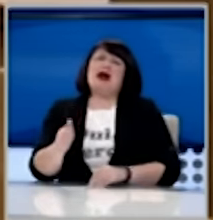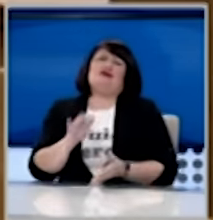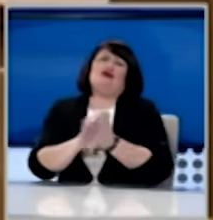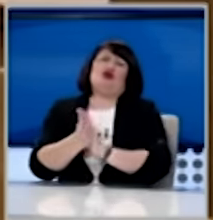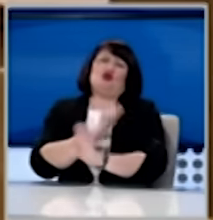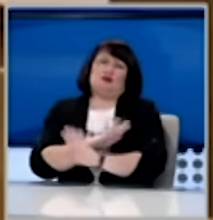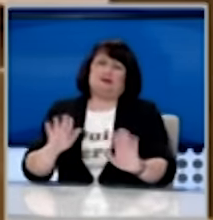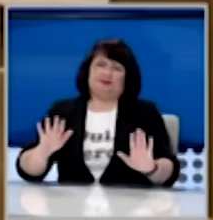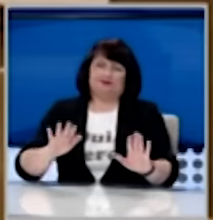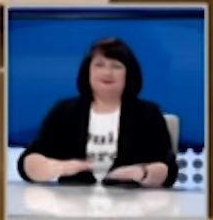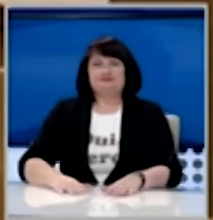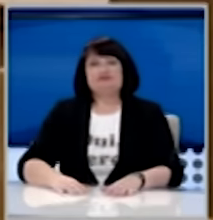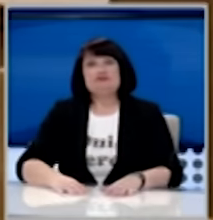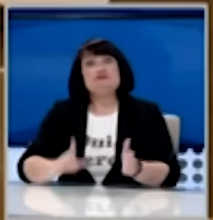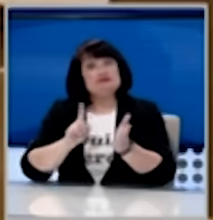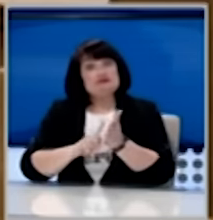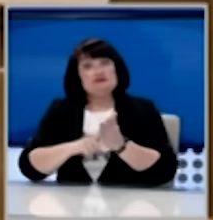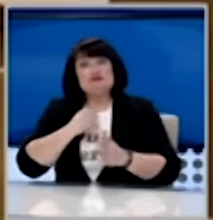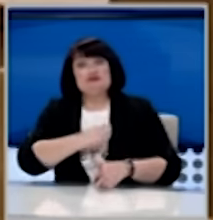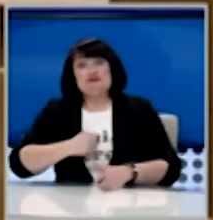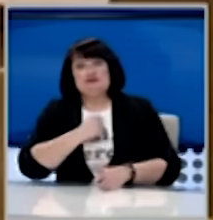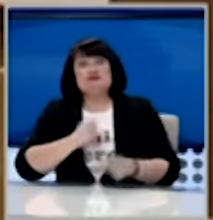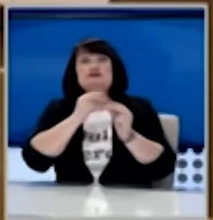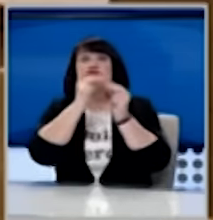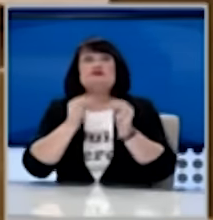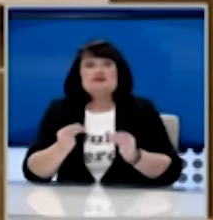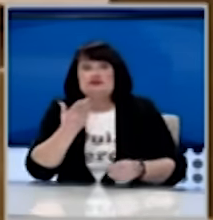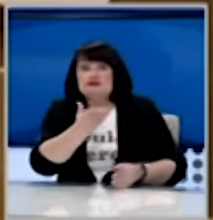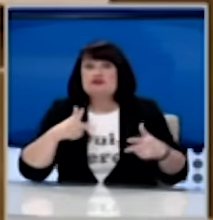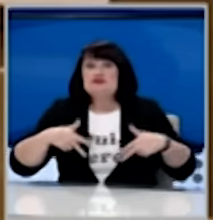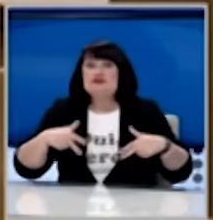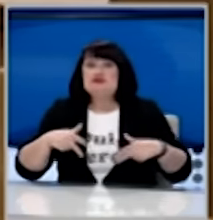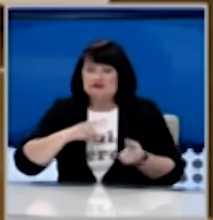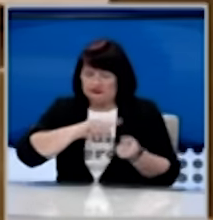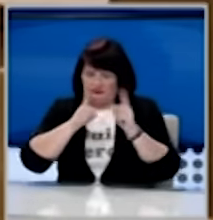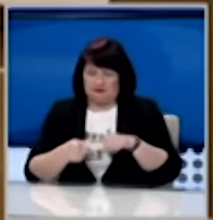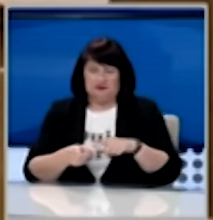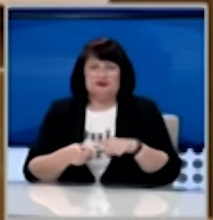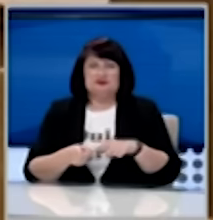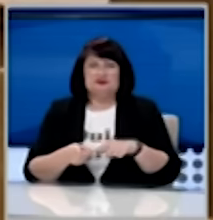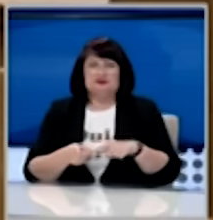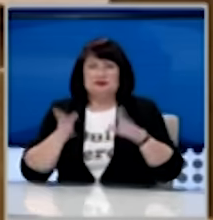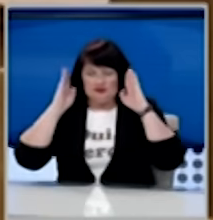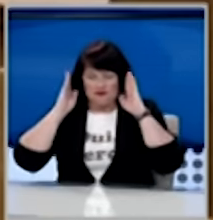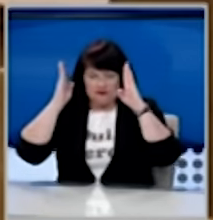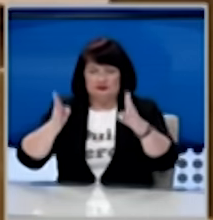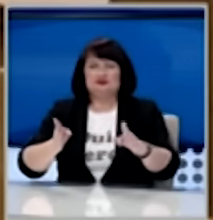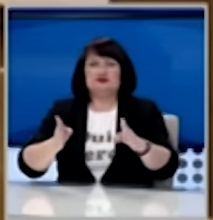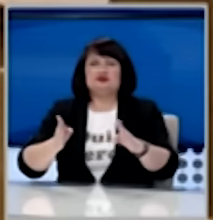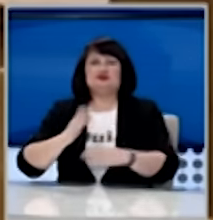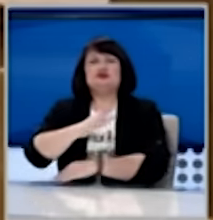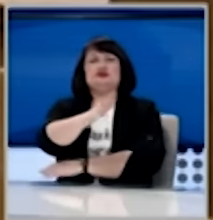όμως αντί αυτή η τραγωδία να σας οδηγήσει ως κυβέρνηση να αλλάξετε την κατεύθυνση της